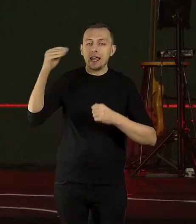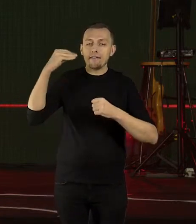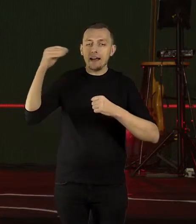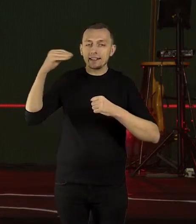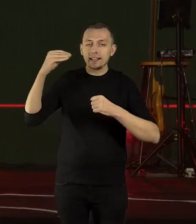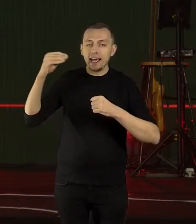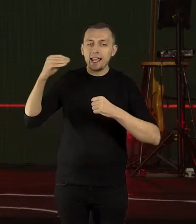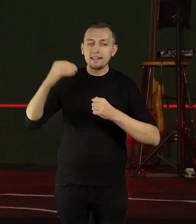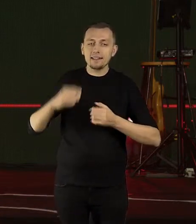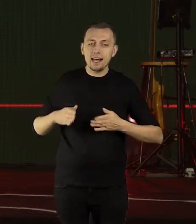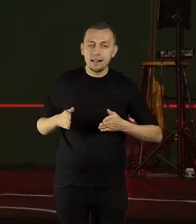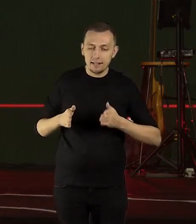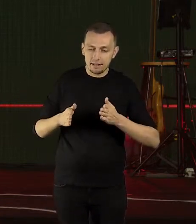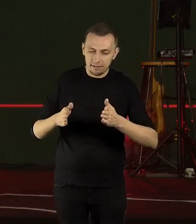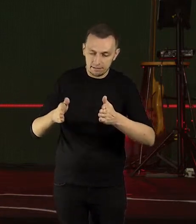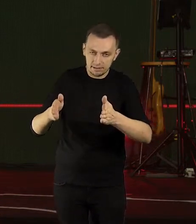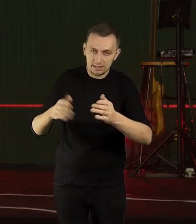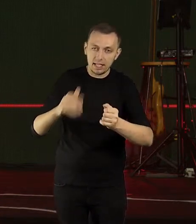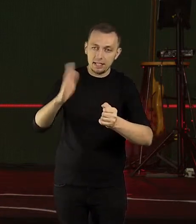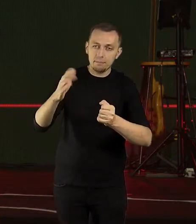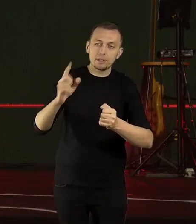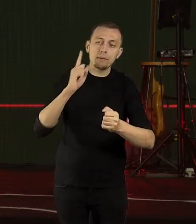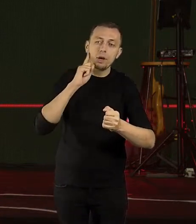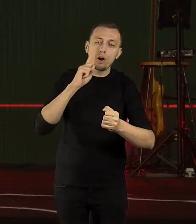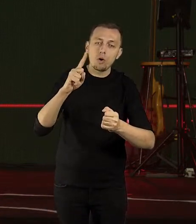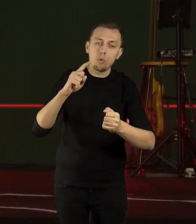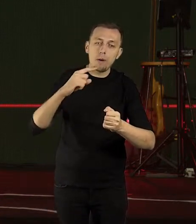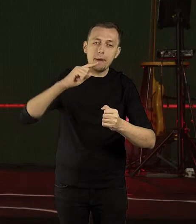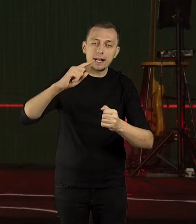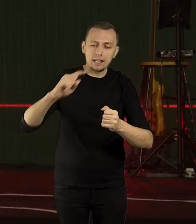chciał czytać. Nie potrafił czytać. Był w pewnego